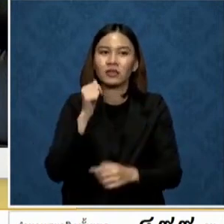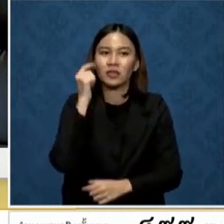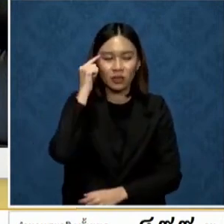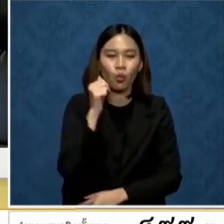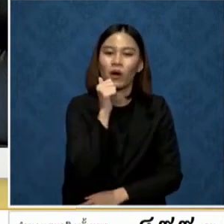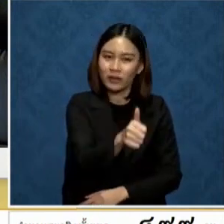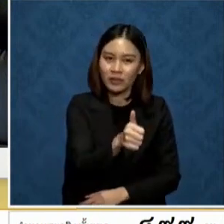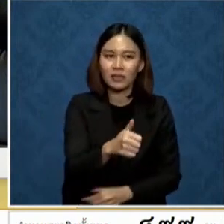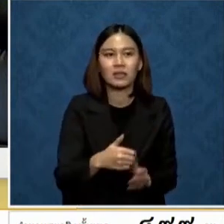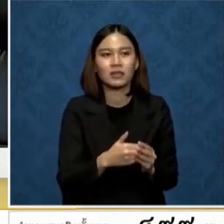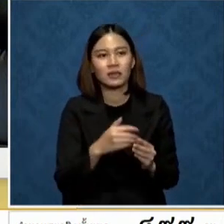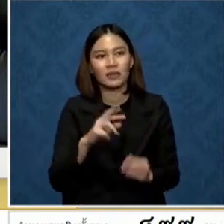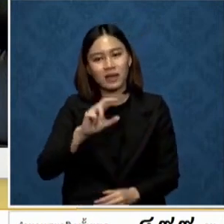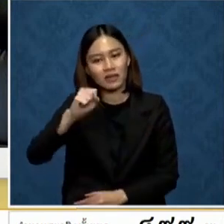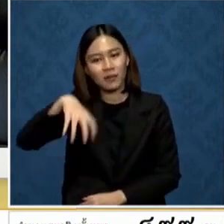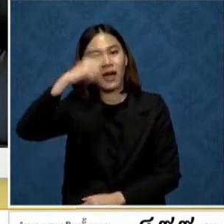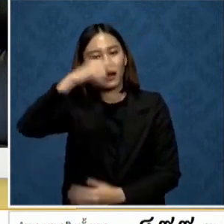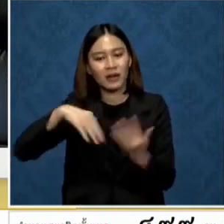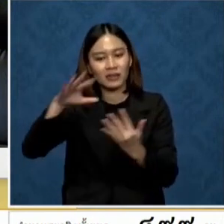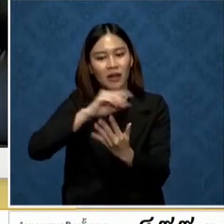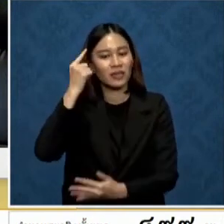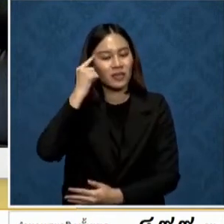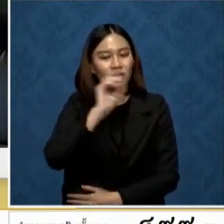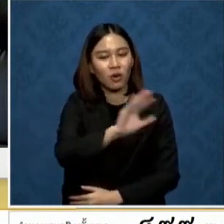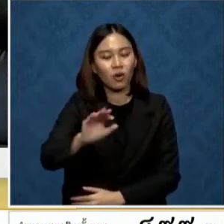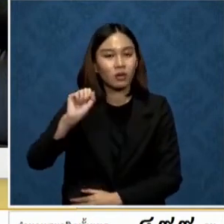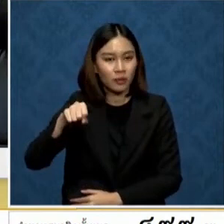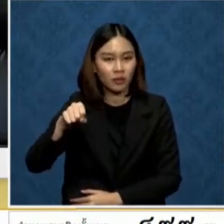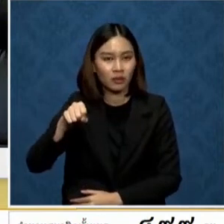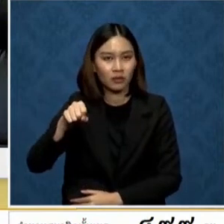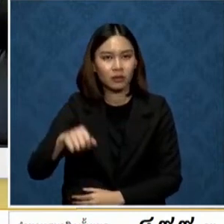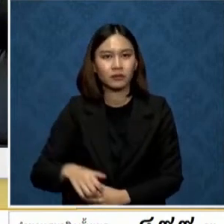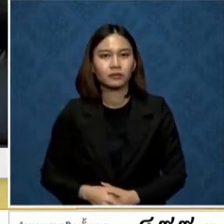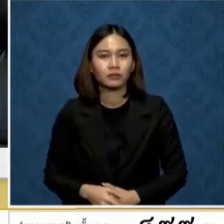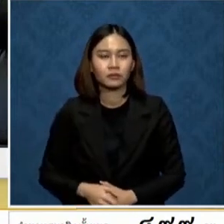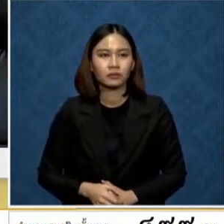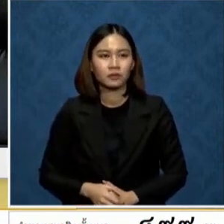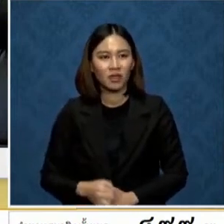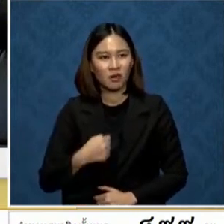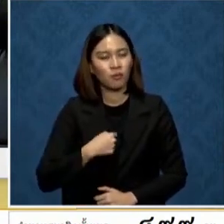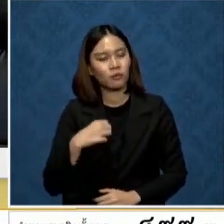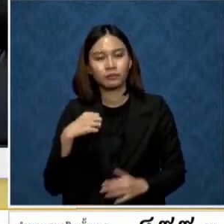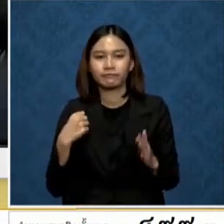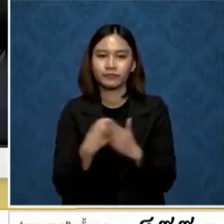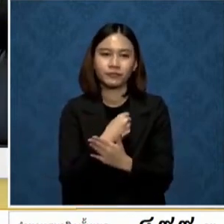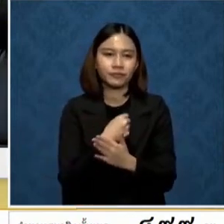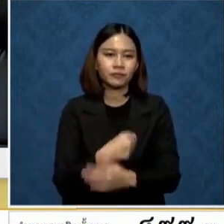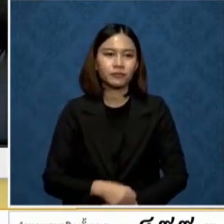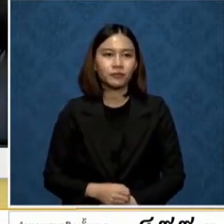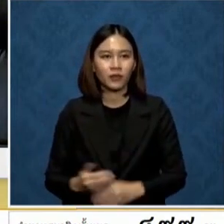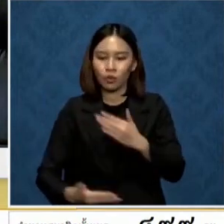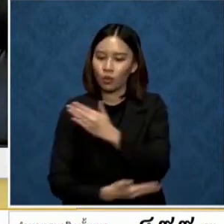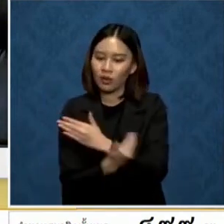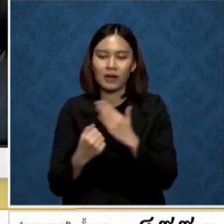สุดเท่าที่สภาไทยนี้เคยมีมาในความเห็นของท่านหรือครับผมเสียดายเสียดาย